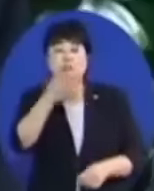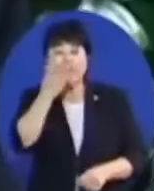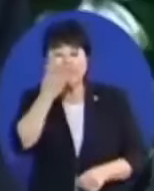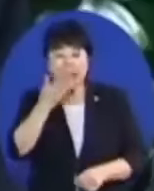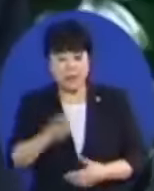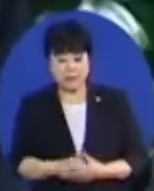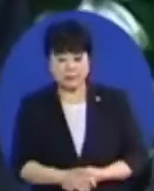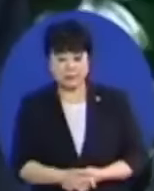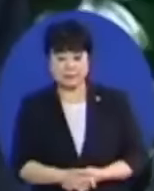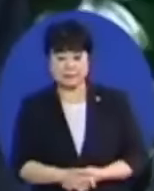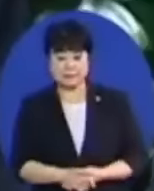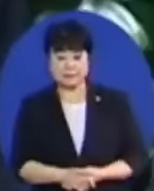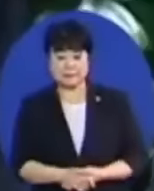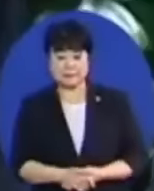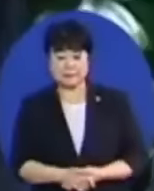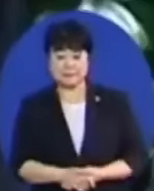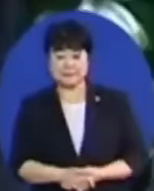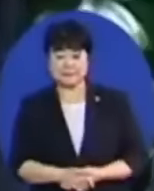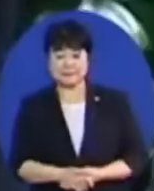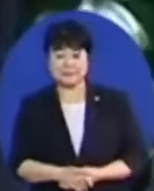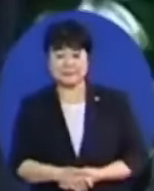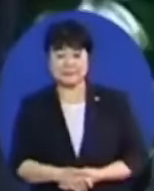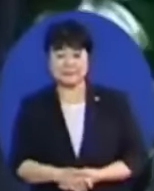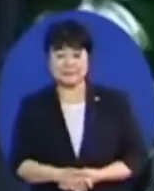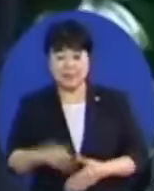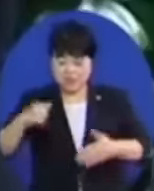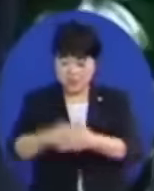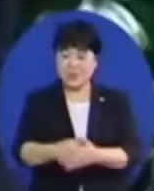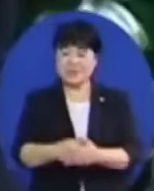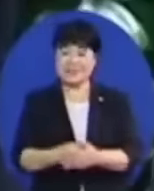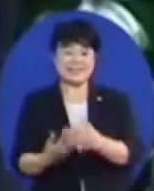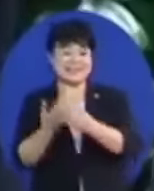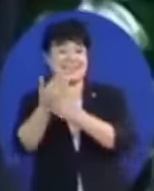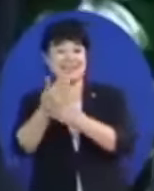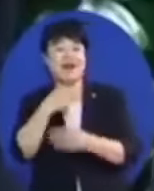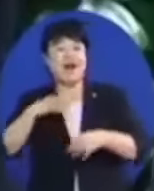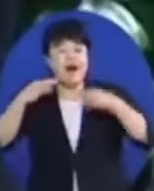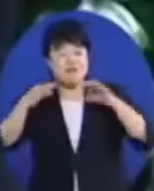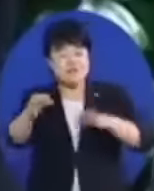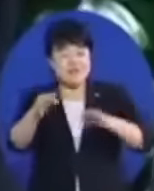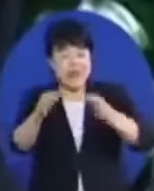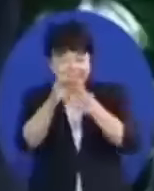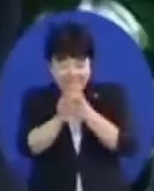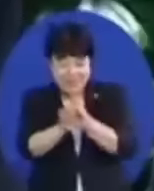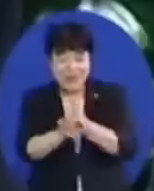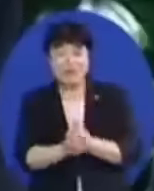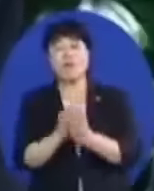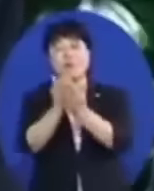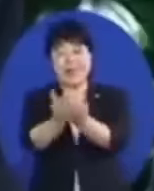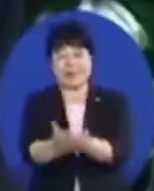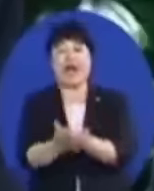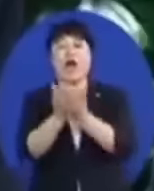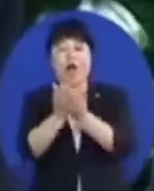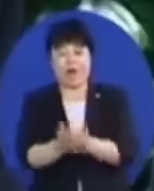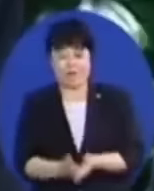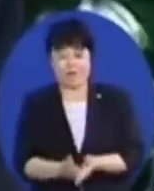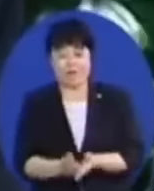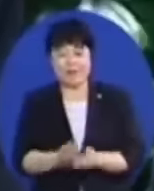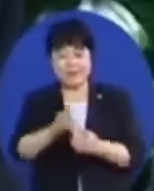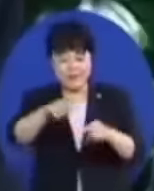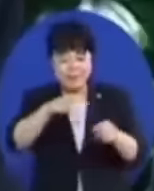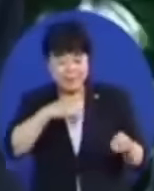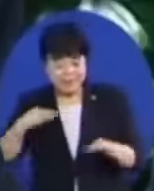수 있지 않겠냐. 그래서 그들이 용기 백배해서 부르짖어 기도하고 배를 타고 호수 안에